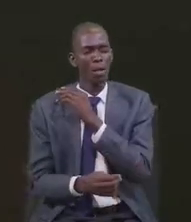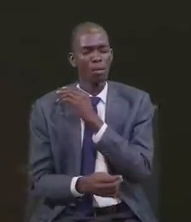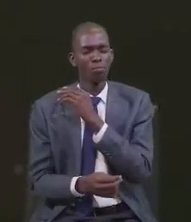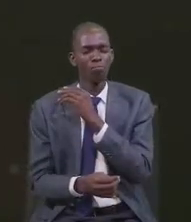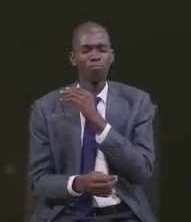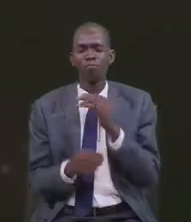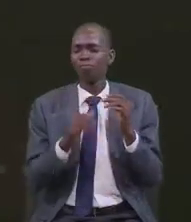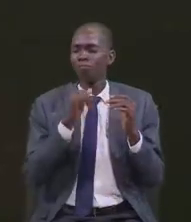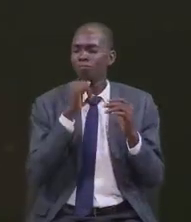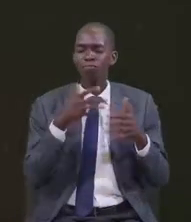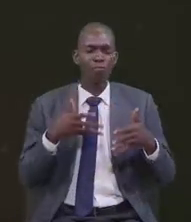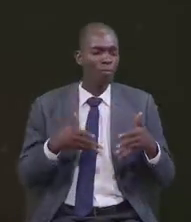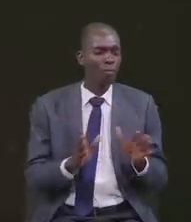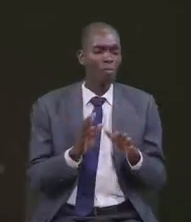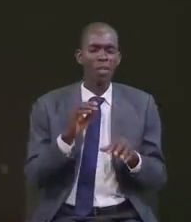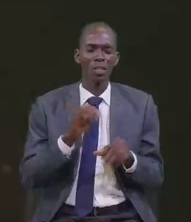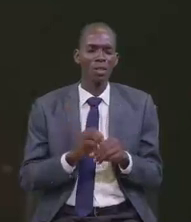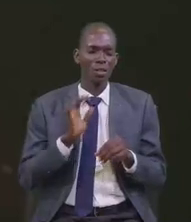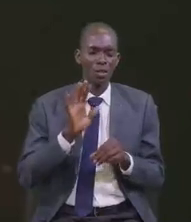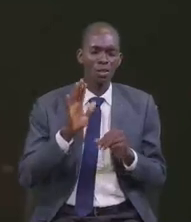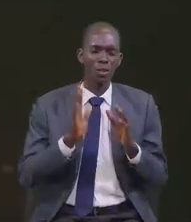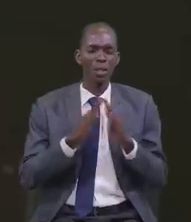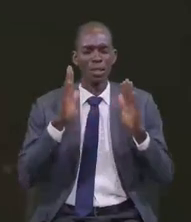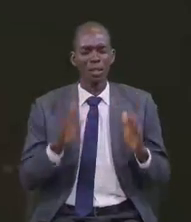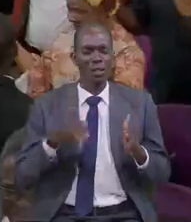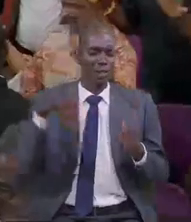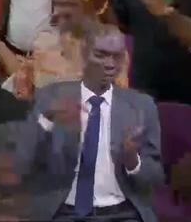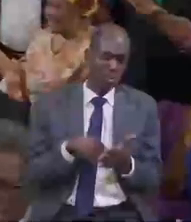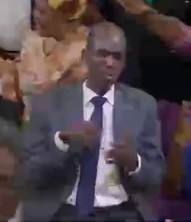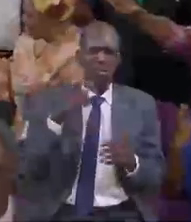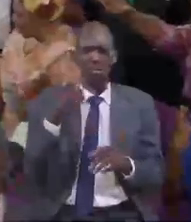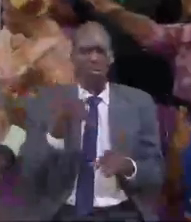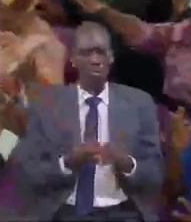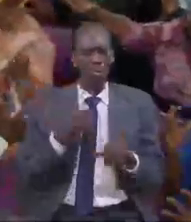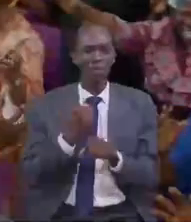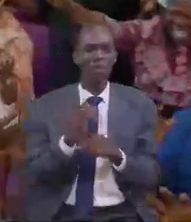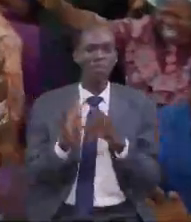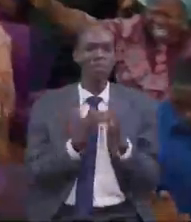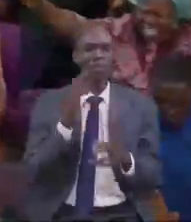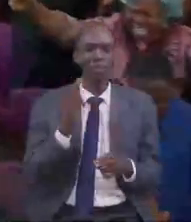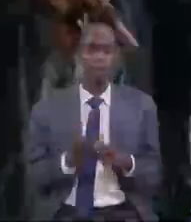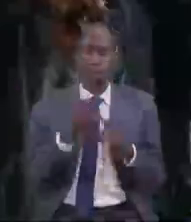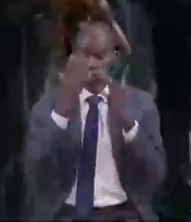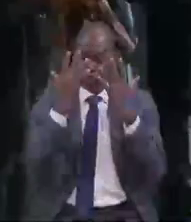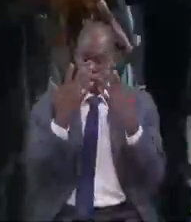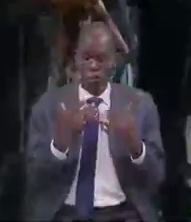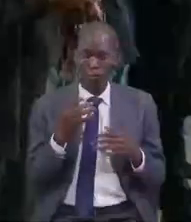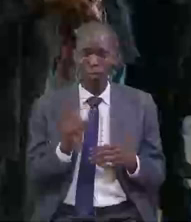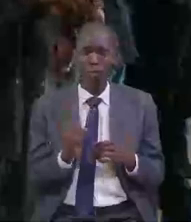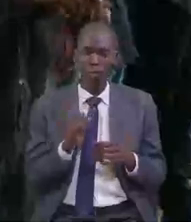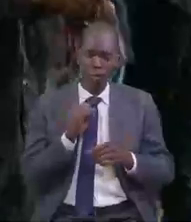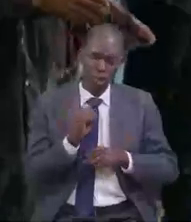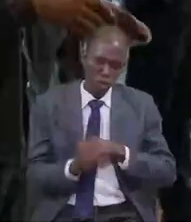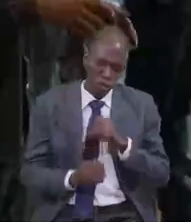La pauvreté n'est plus permise dans la maison cette année.